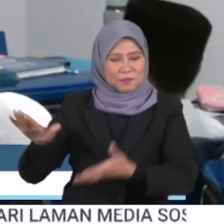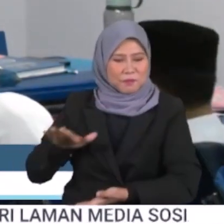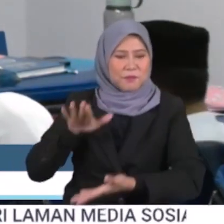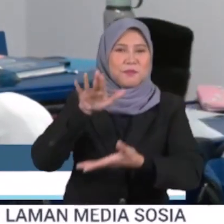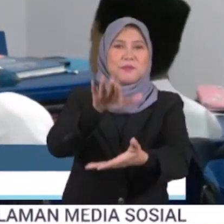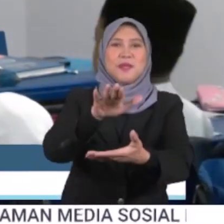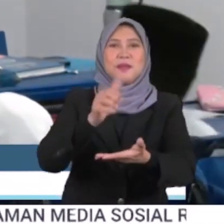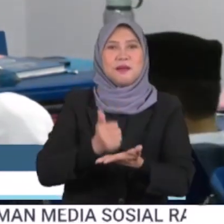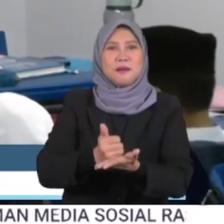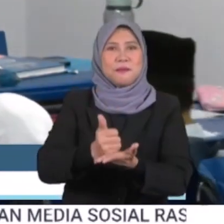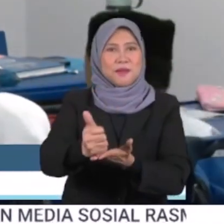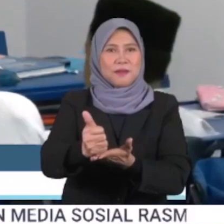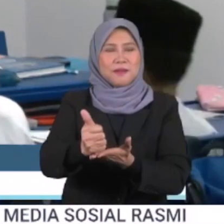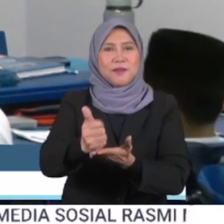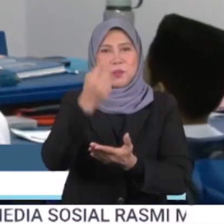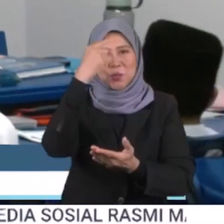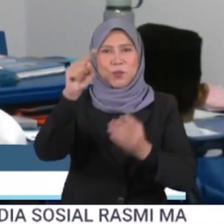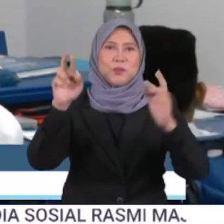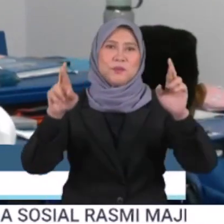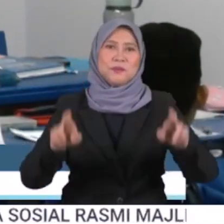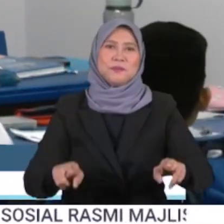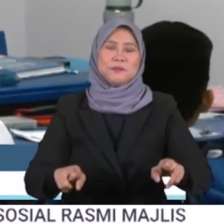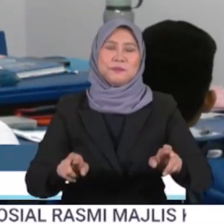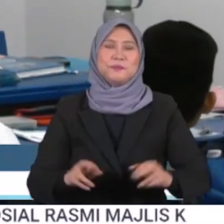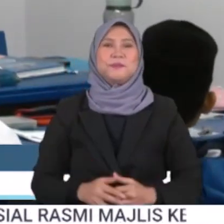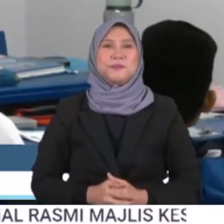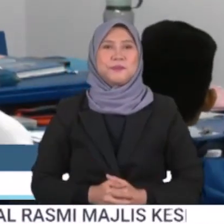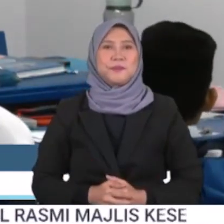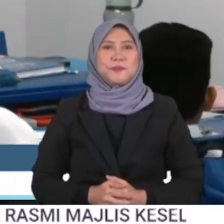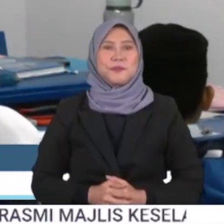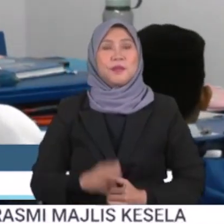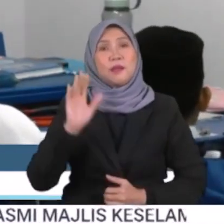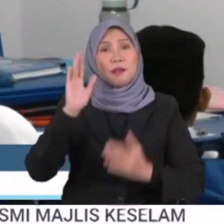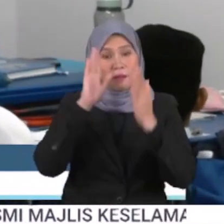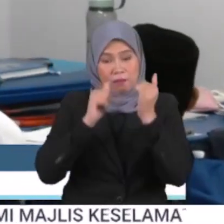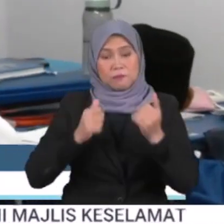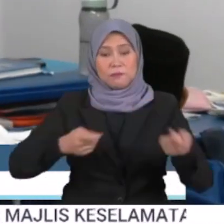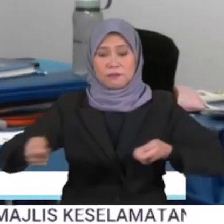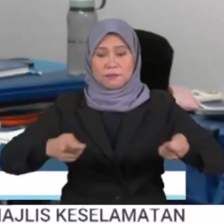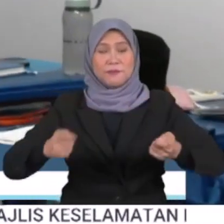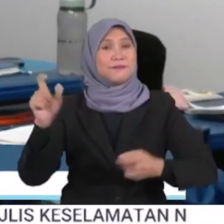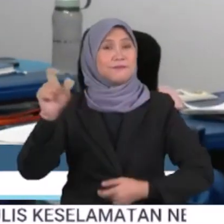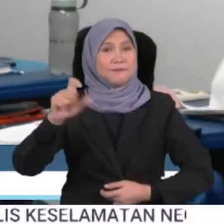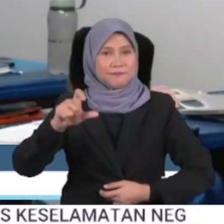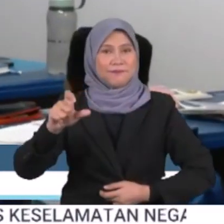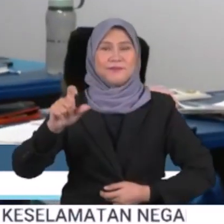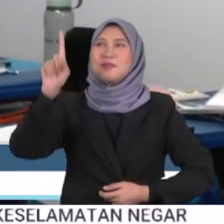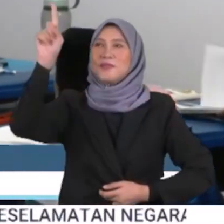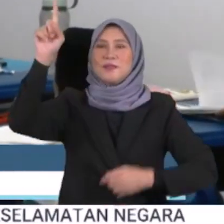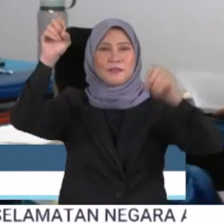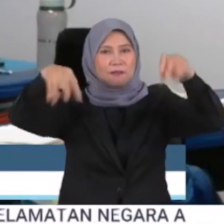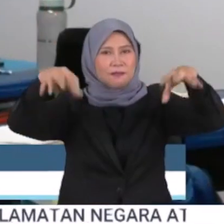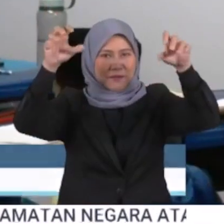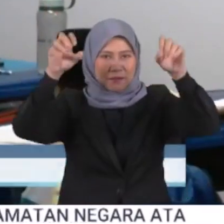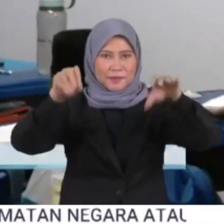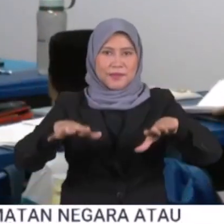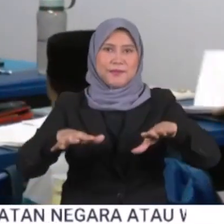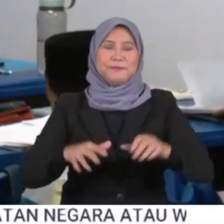menyampaikan amanah demi ummah. Semoga pentadbiran Islam di negara ini dirahmati Allah